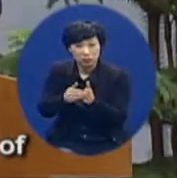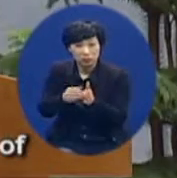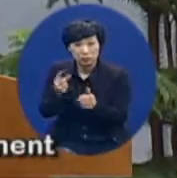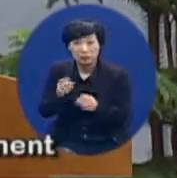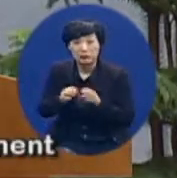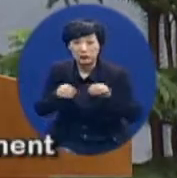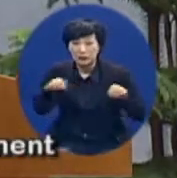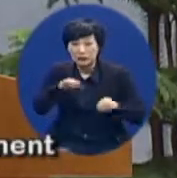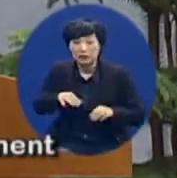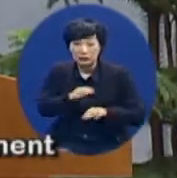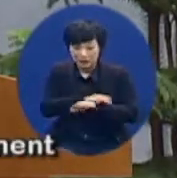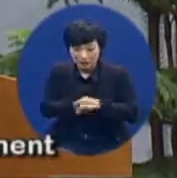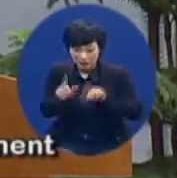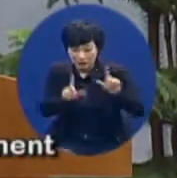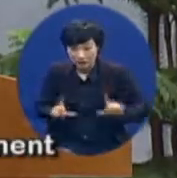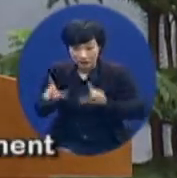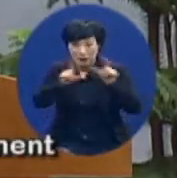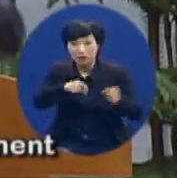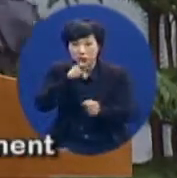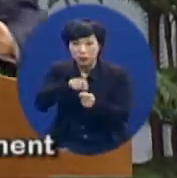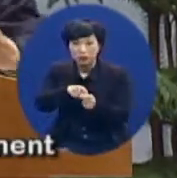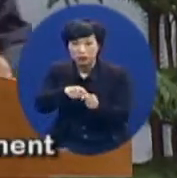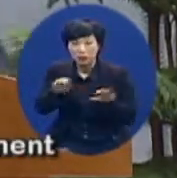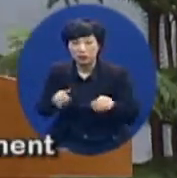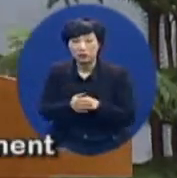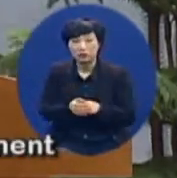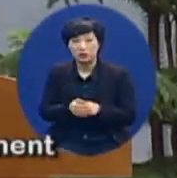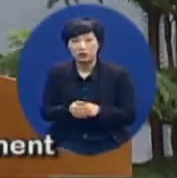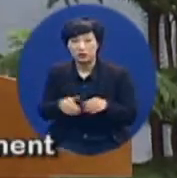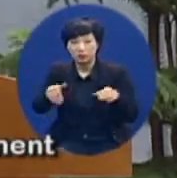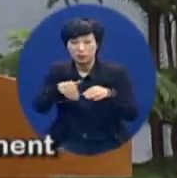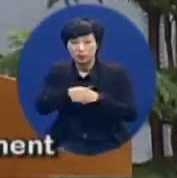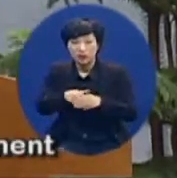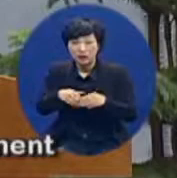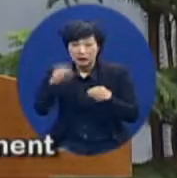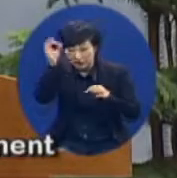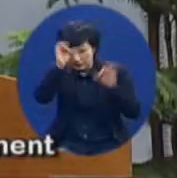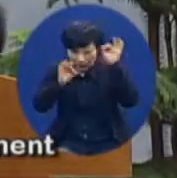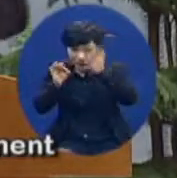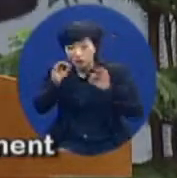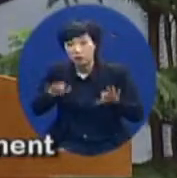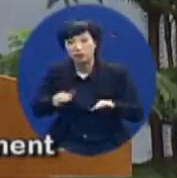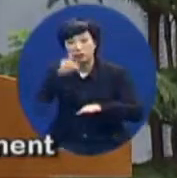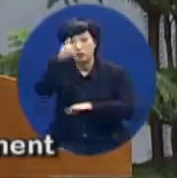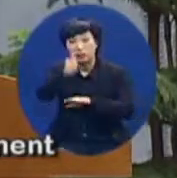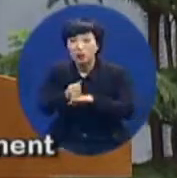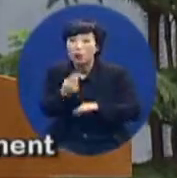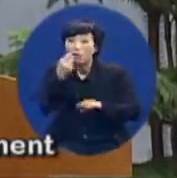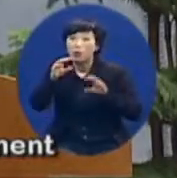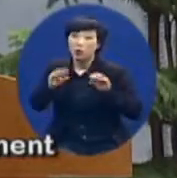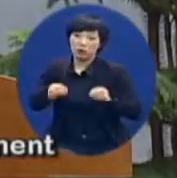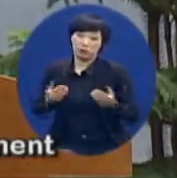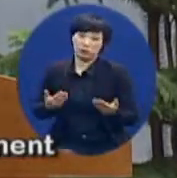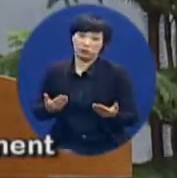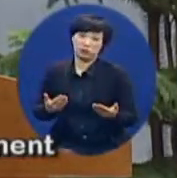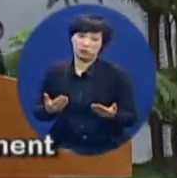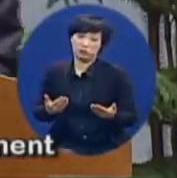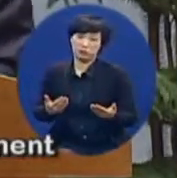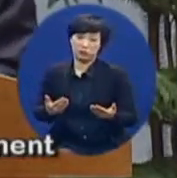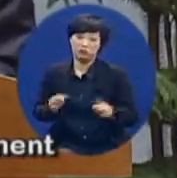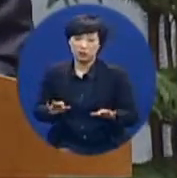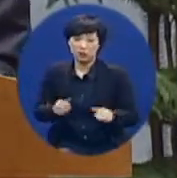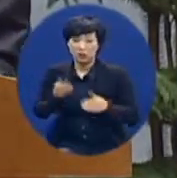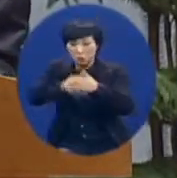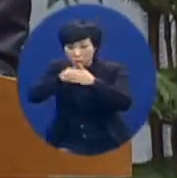그리고이 땅에서 잘살아보겠다는 문명의 바벨탑을 사타가 그 목숨이 끝나는 인간의